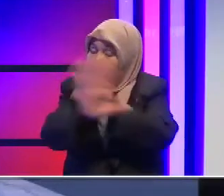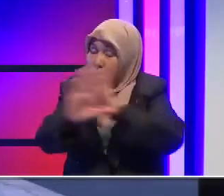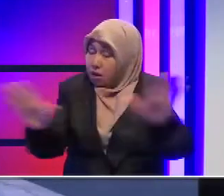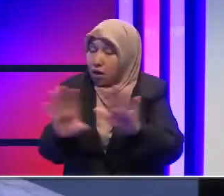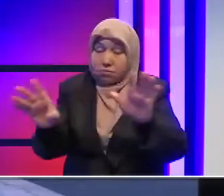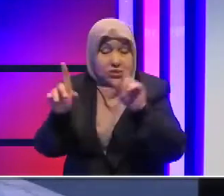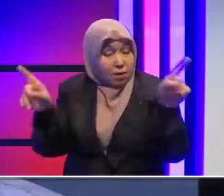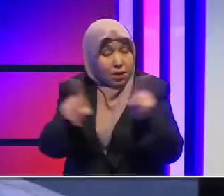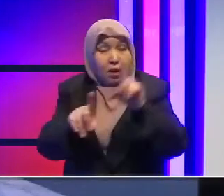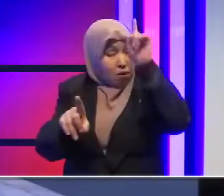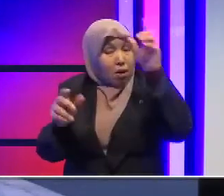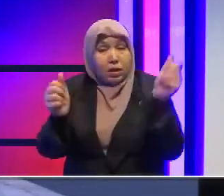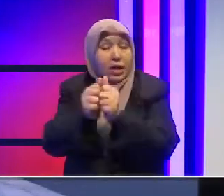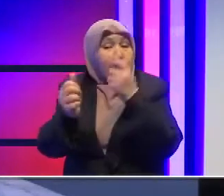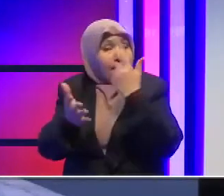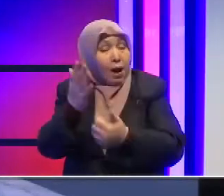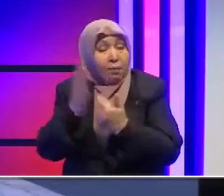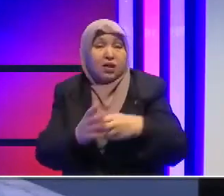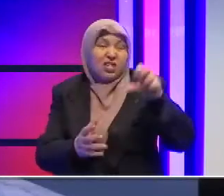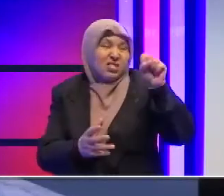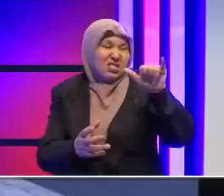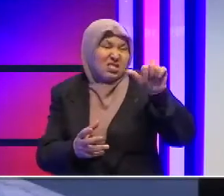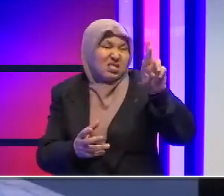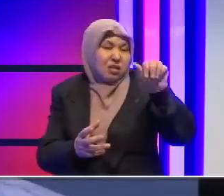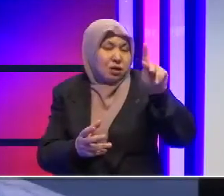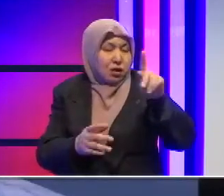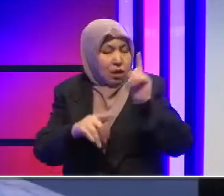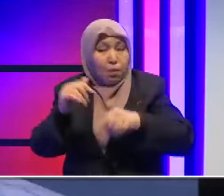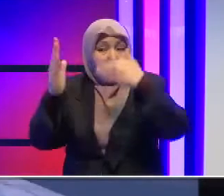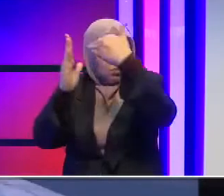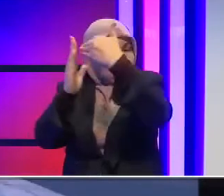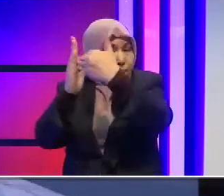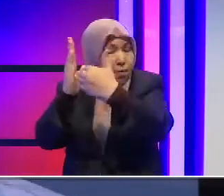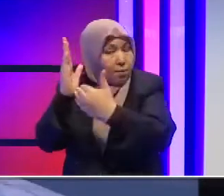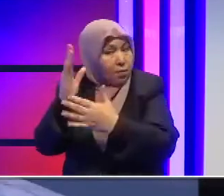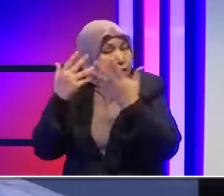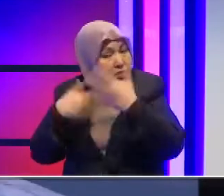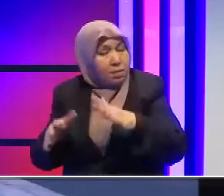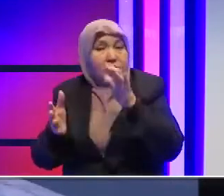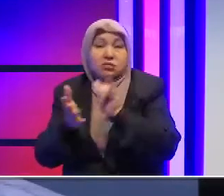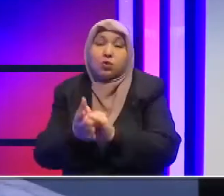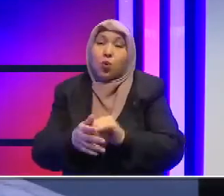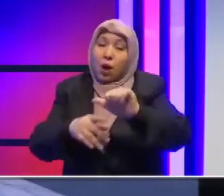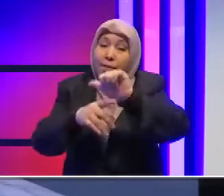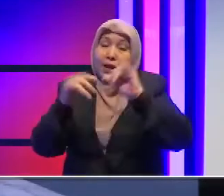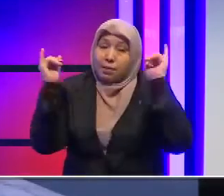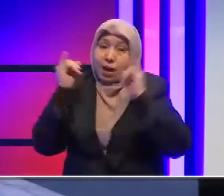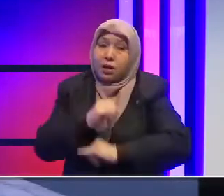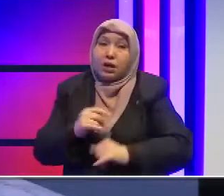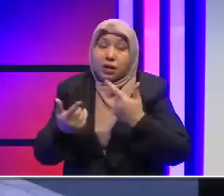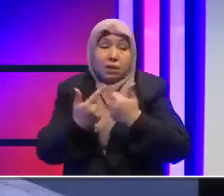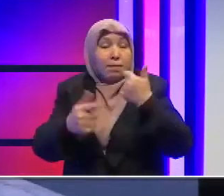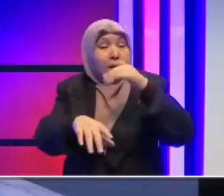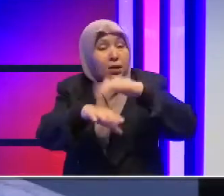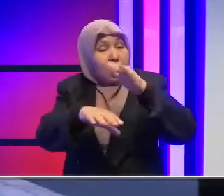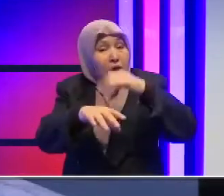sama sekali. So bila mana Allah Subhanahu Wa Taala telah menyenaraikan selepas daripada itu amal ibadahnya bermula daripada panggilan